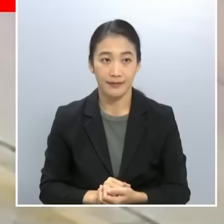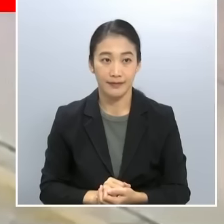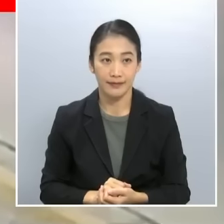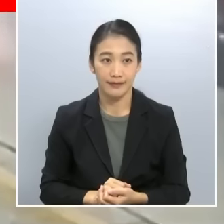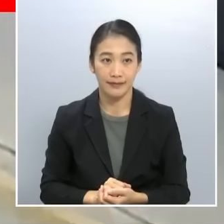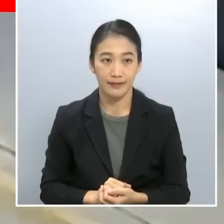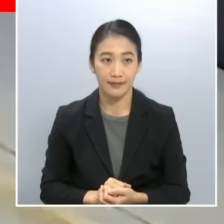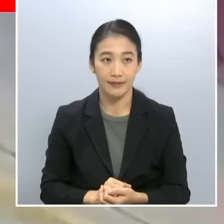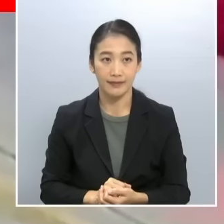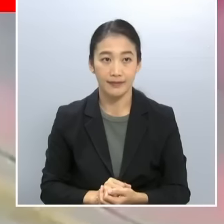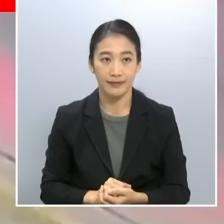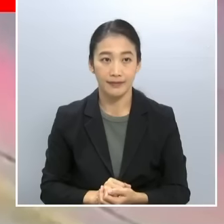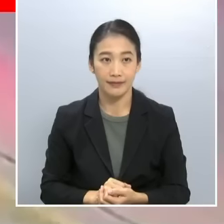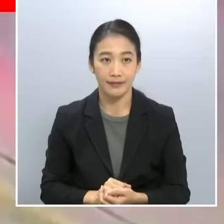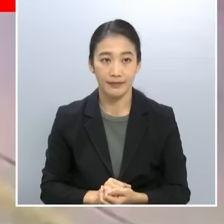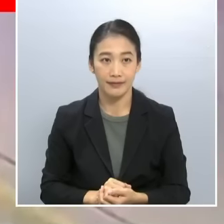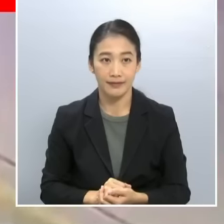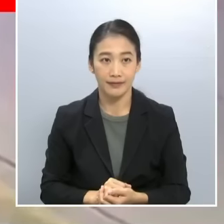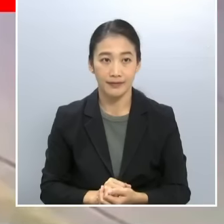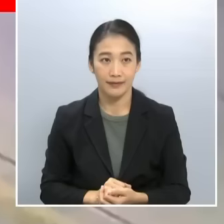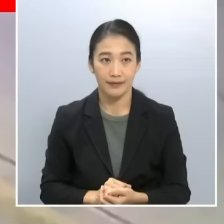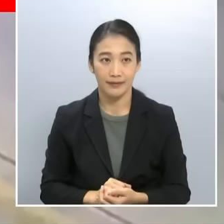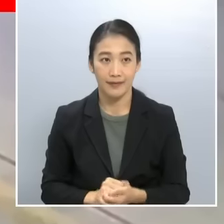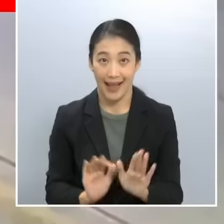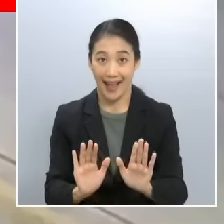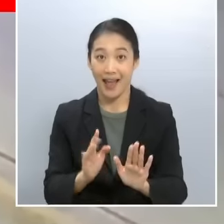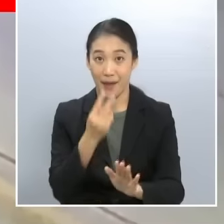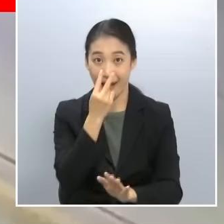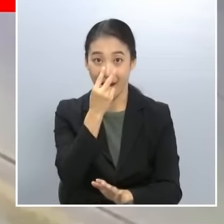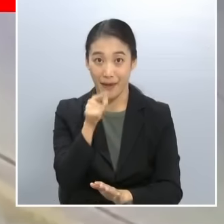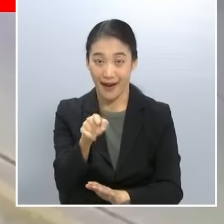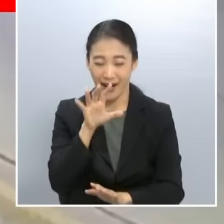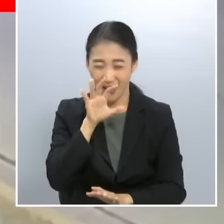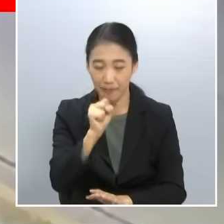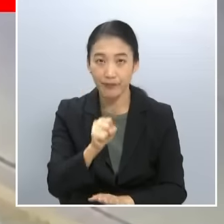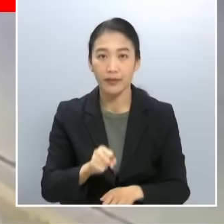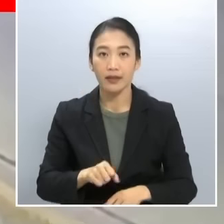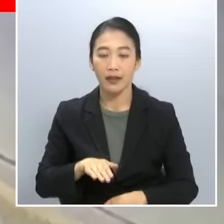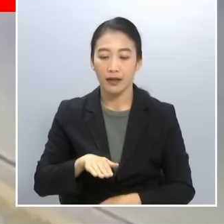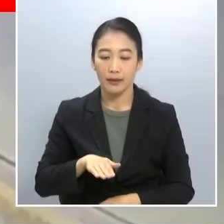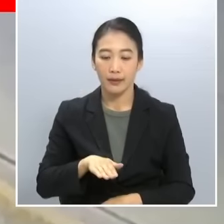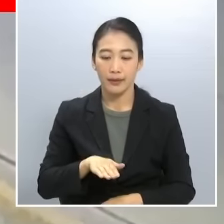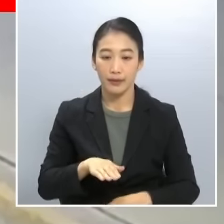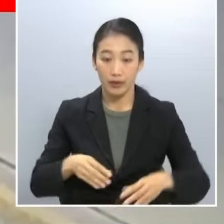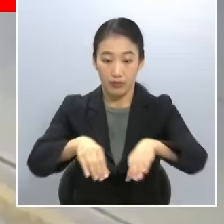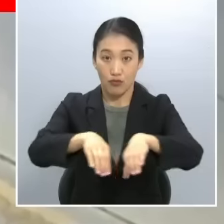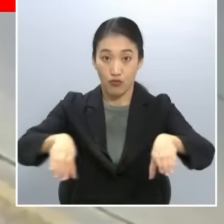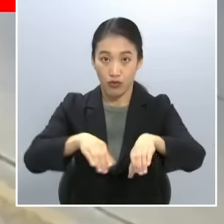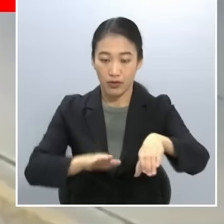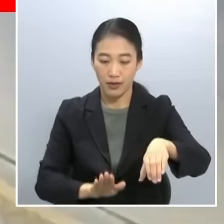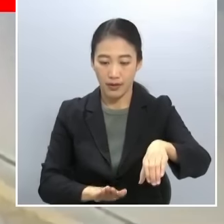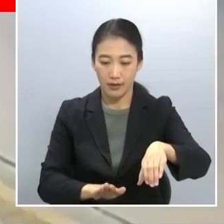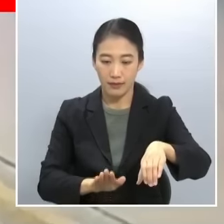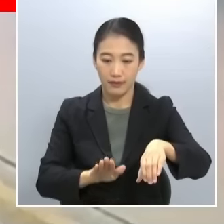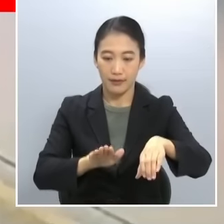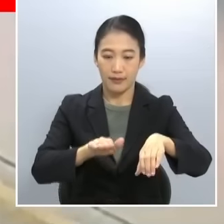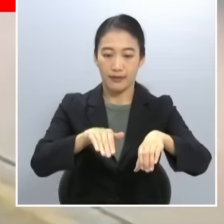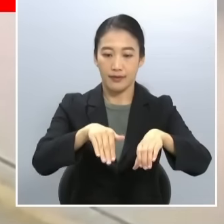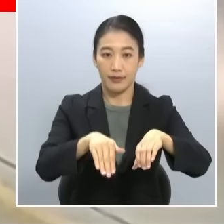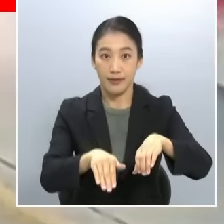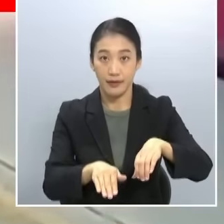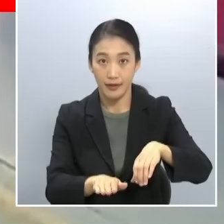คุณผู้ชมลองดูนะตึ๊ดๆดูนะเหยียบเบรกเบรกนี่แล้วขึ้นลูกระนาดเห็นมั้ยช้าช้าๆ